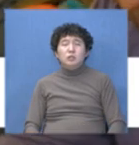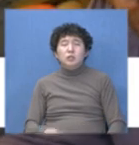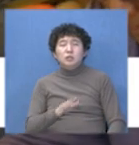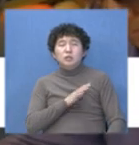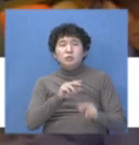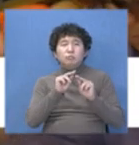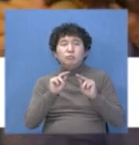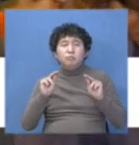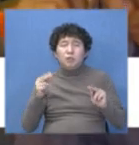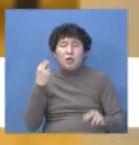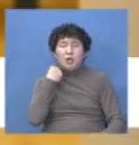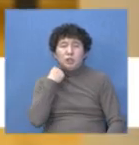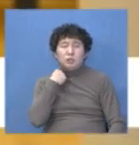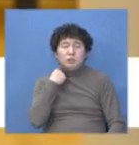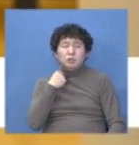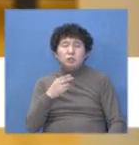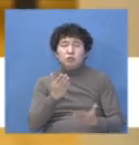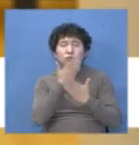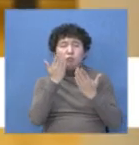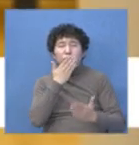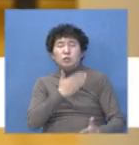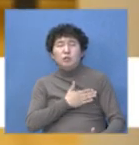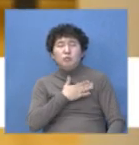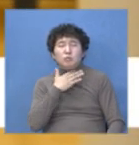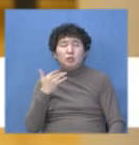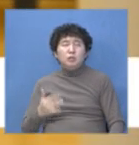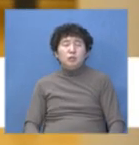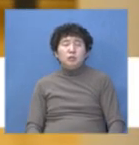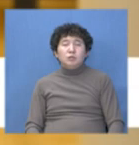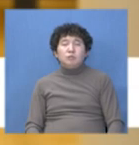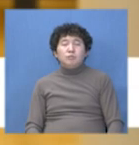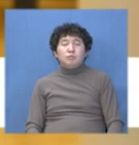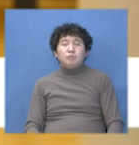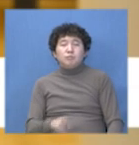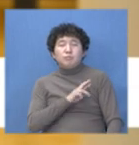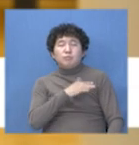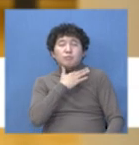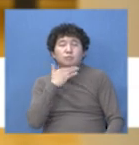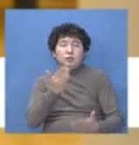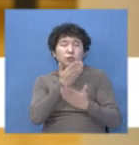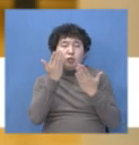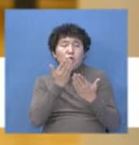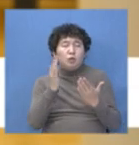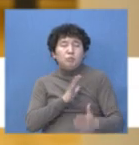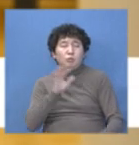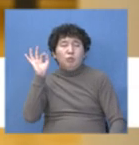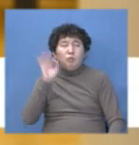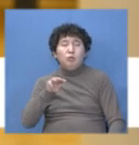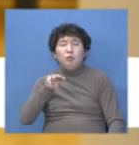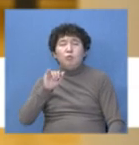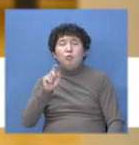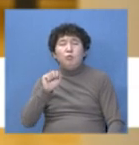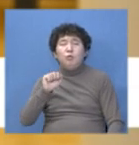да шығармашылықтан кенде емес. Мұхтар Әуезов оқулары барысында өзімді көп шыңдадым десем болады. Мұхтар Әуезов туралы көп деген ақпарат